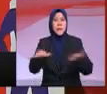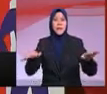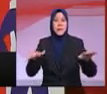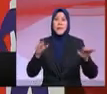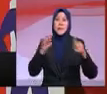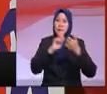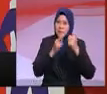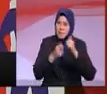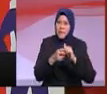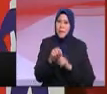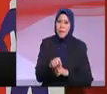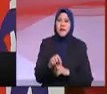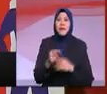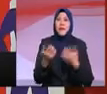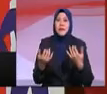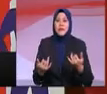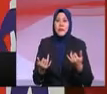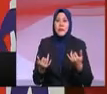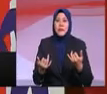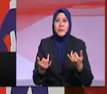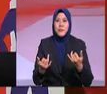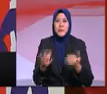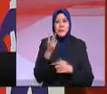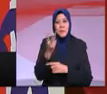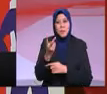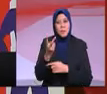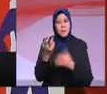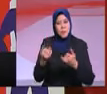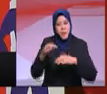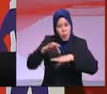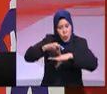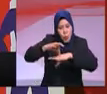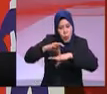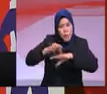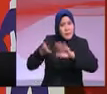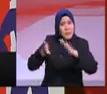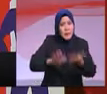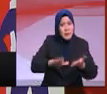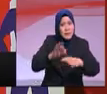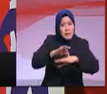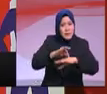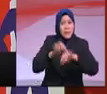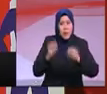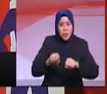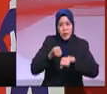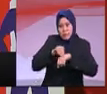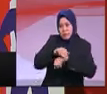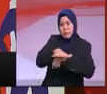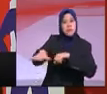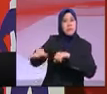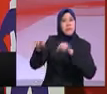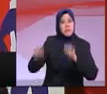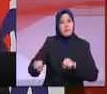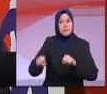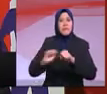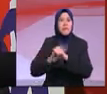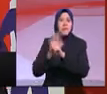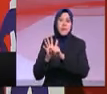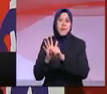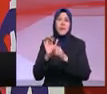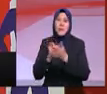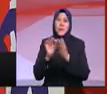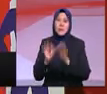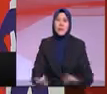dalam kajian kita. Walaupun kita lihat pada kulit mayat tersebut pun boleh menjangkiti. Ini adalah penting untuk